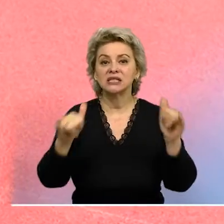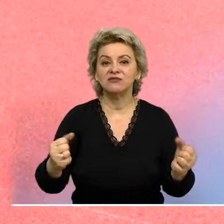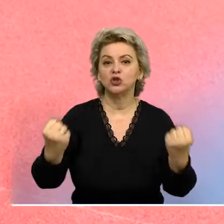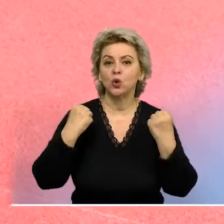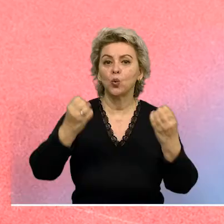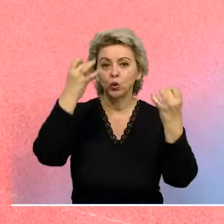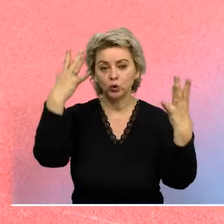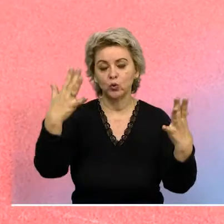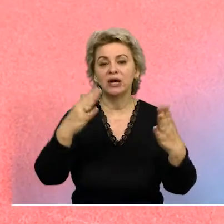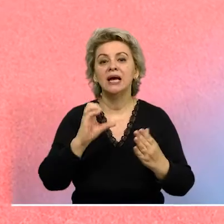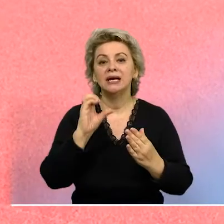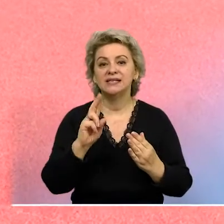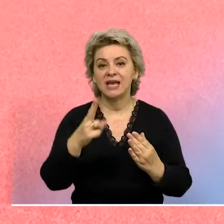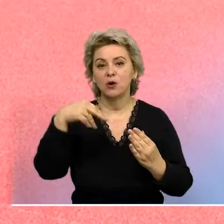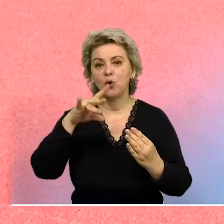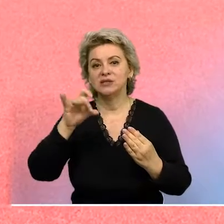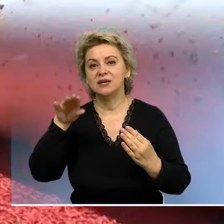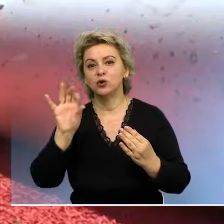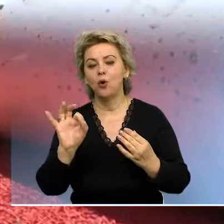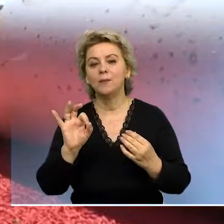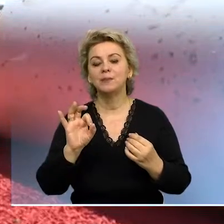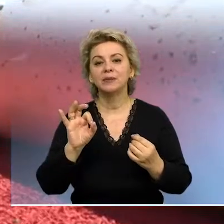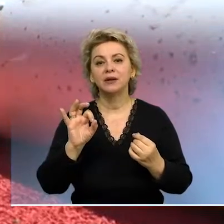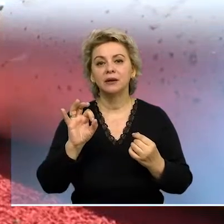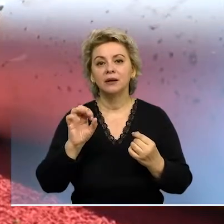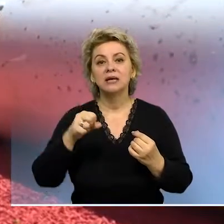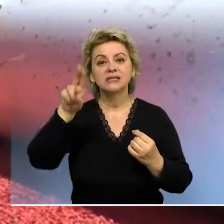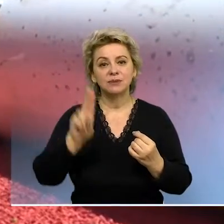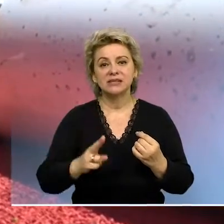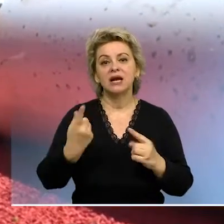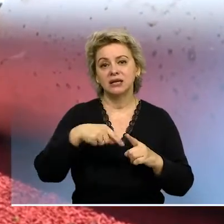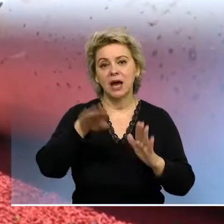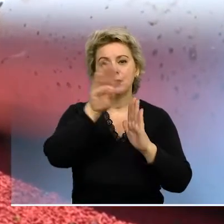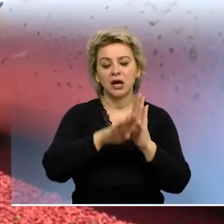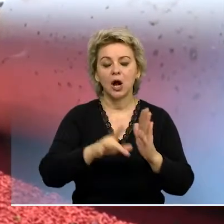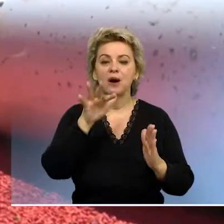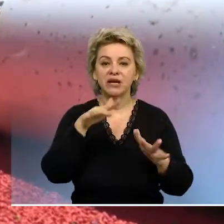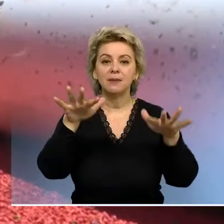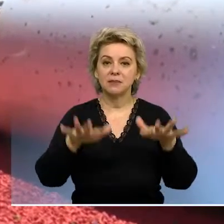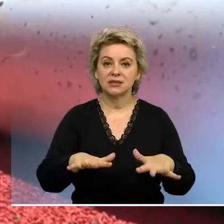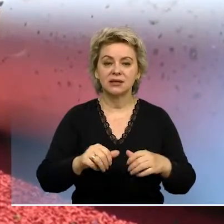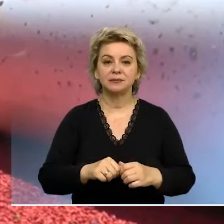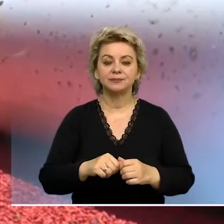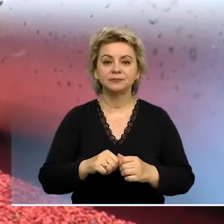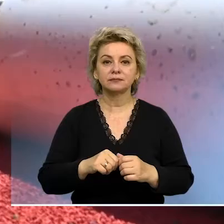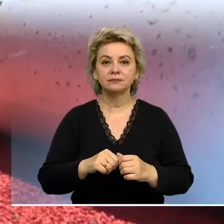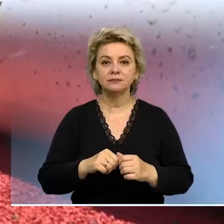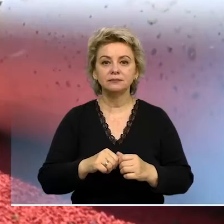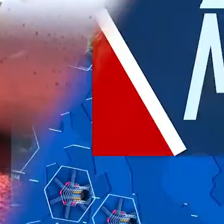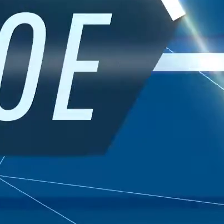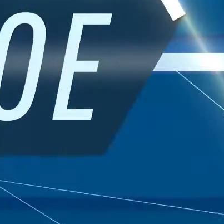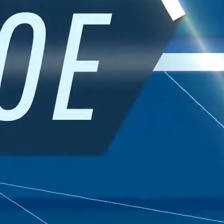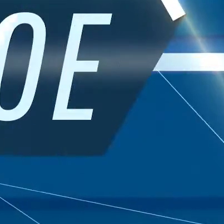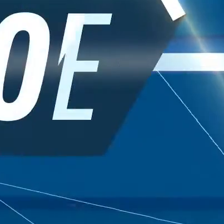разнообразнее и способствует развитию физической культуры. Ксения Борисенко, Андрей Колотовкин, Елизар Береснев. Специально для программы «Время